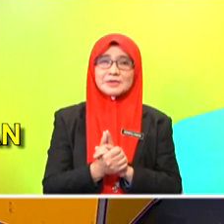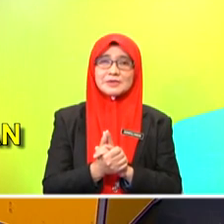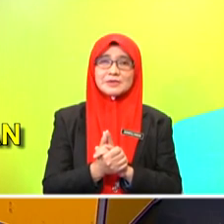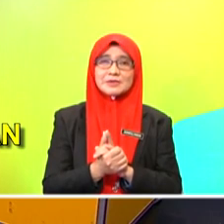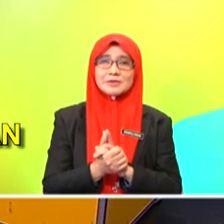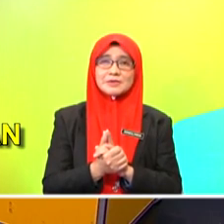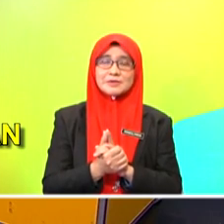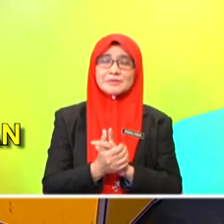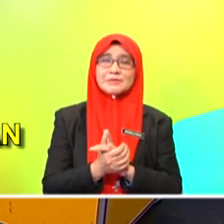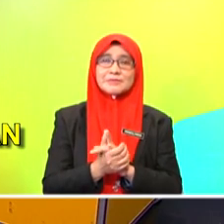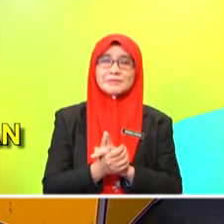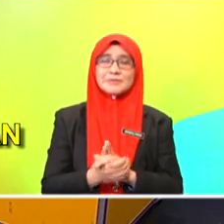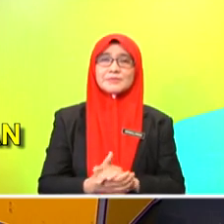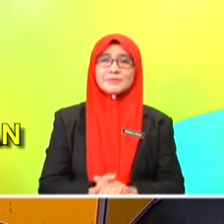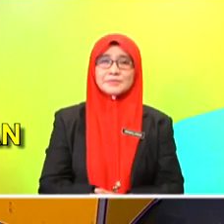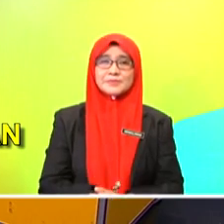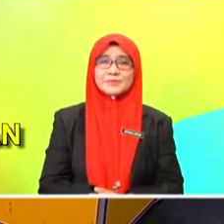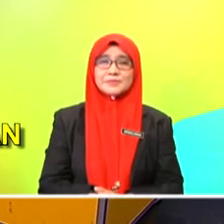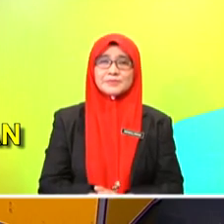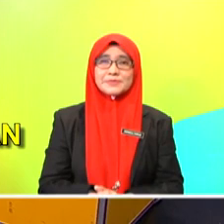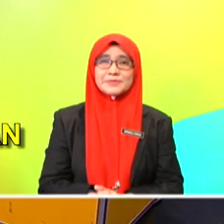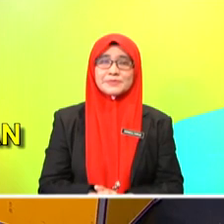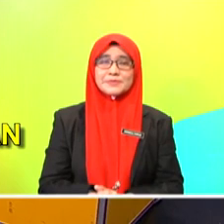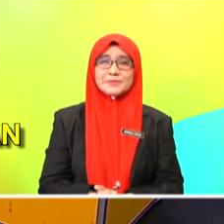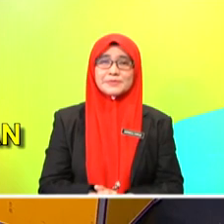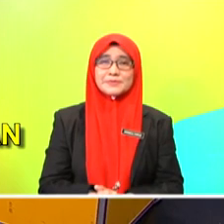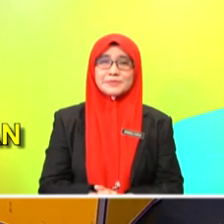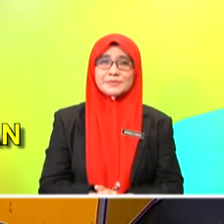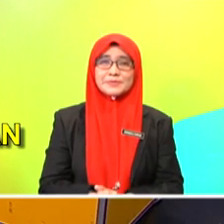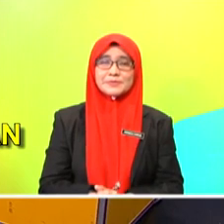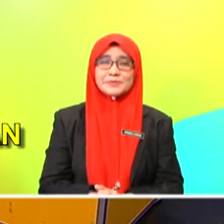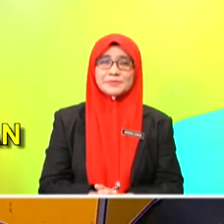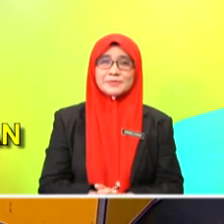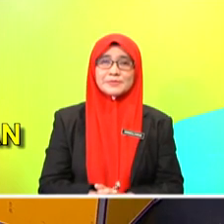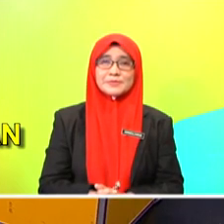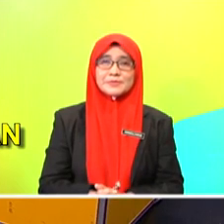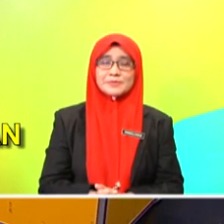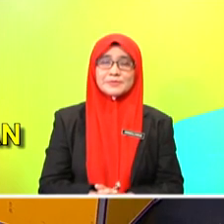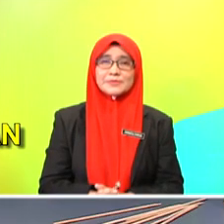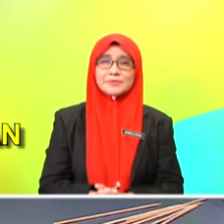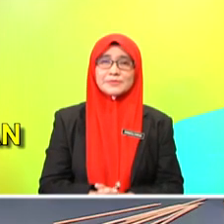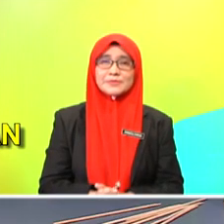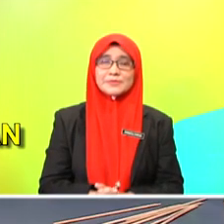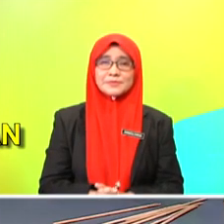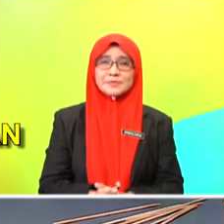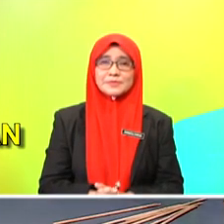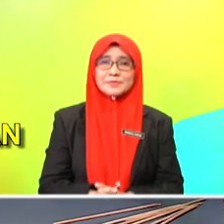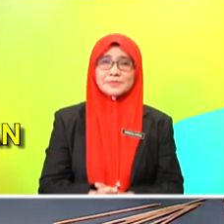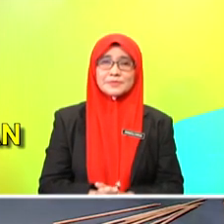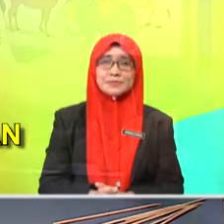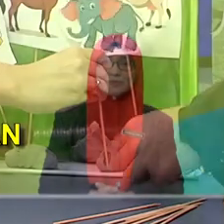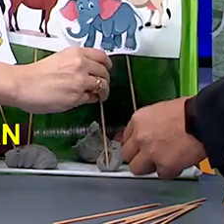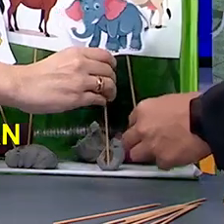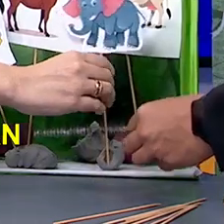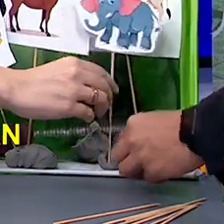Besar sangat potongannya. Kan? Tak apalah Ria. Yang penting nampak. Okey. Jadi kita buat melahirkan. Yang ni kita mungkin pelinikkan sikit